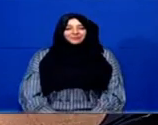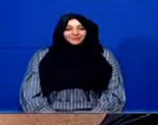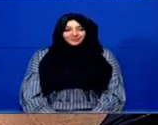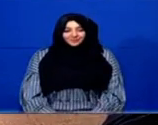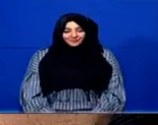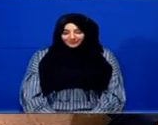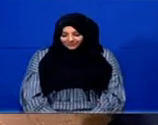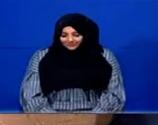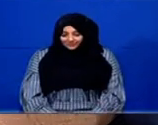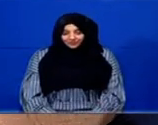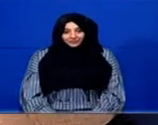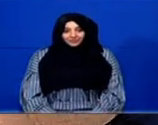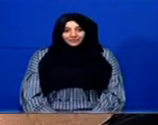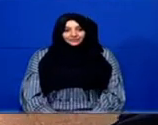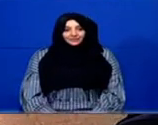طيب همم